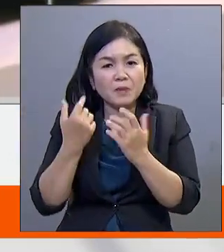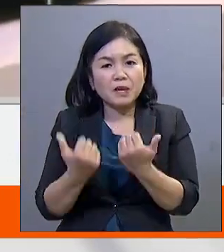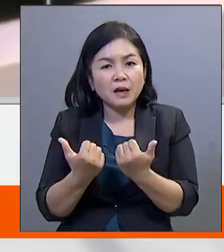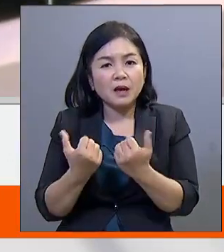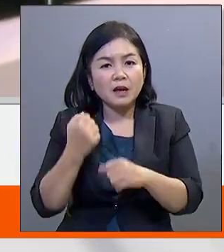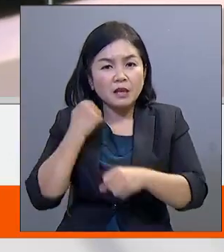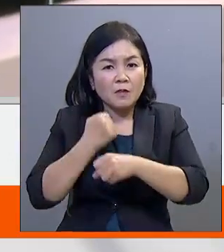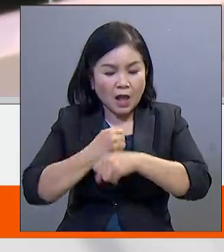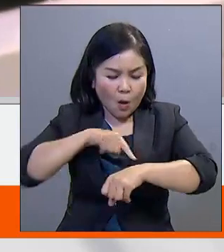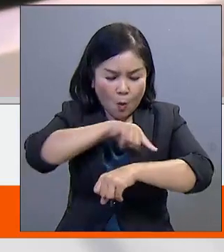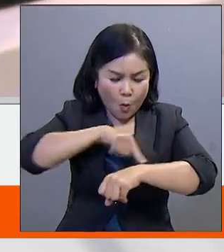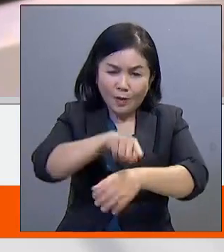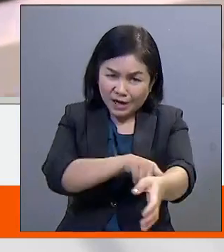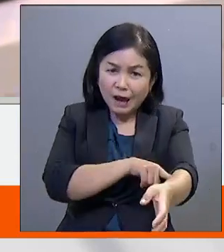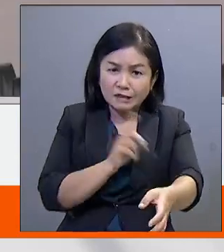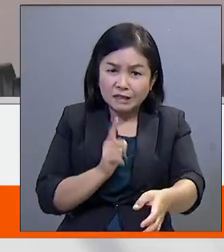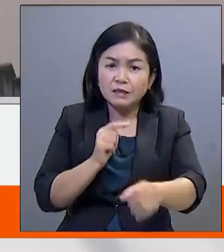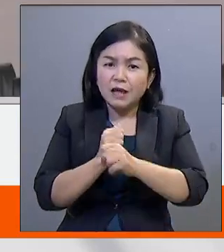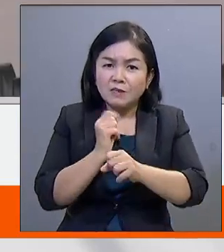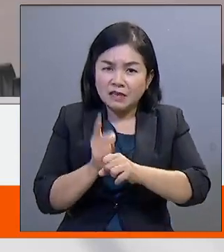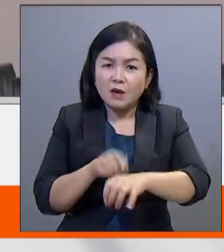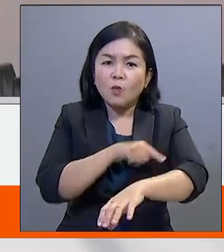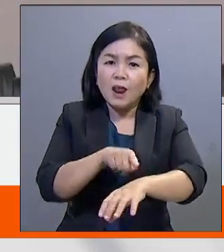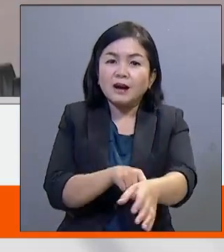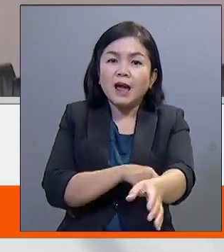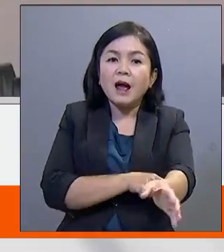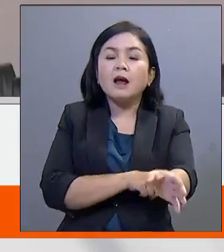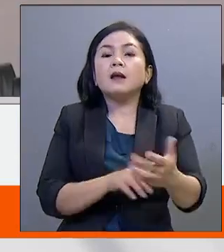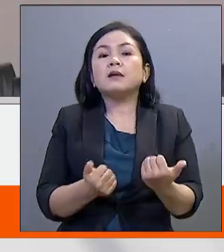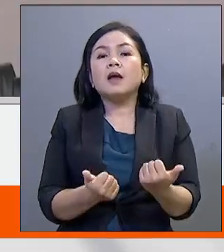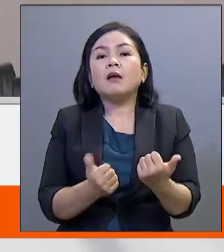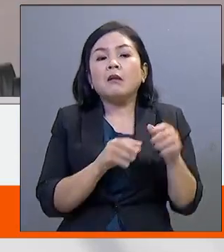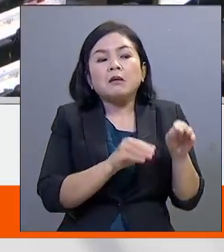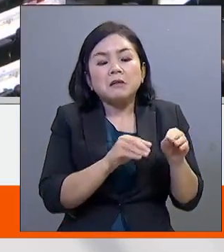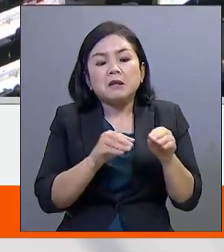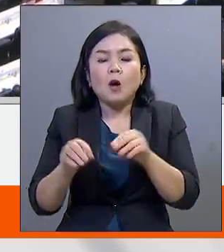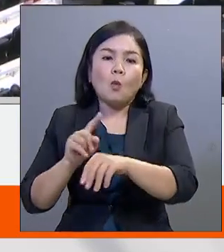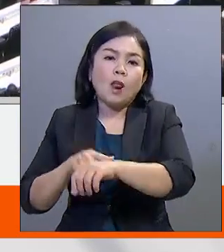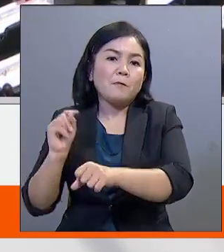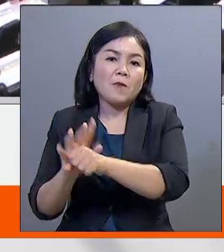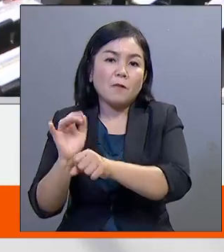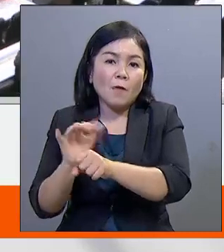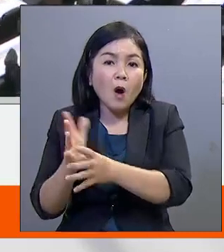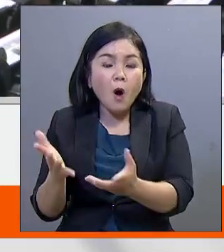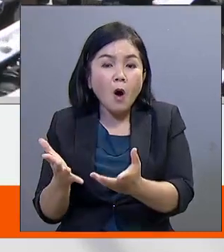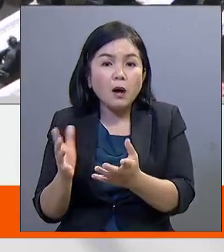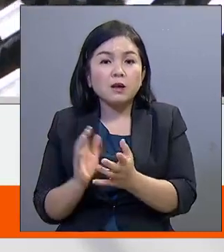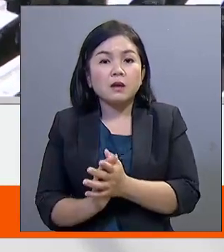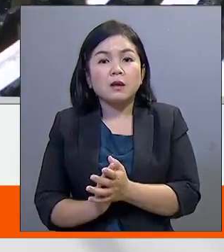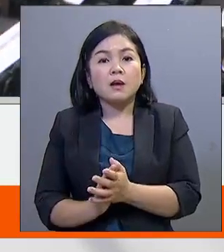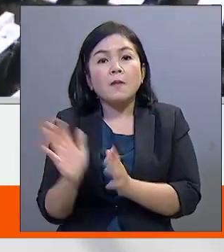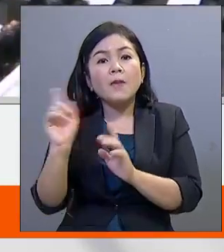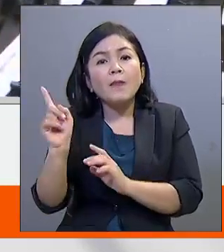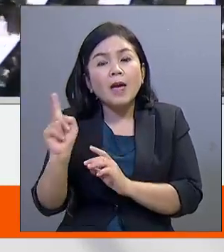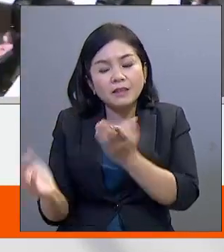ถานพวกเราภเวลาไม่พอที่หลายท่พดวใช้พรำนหนภัก